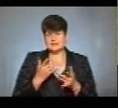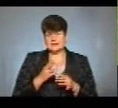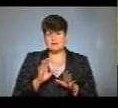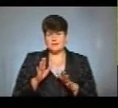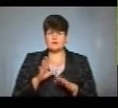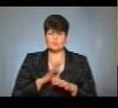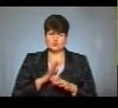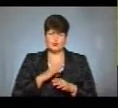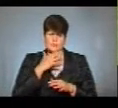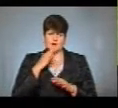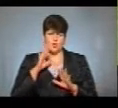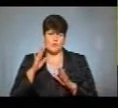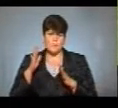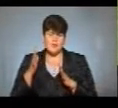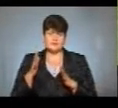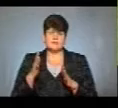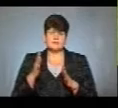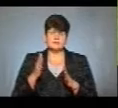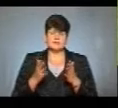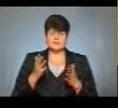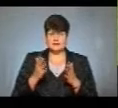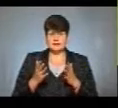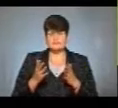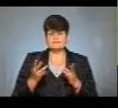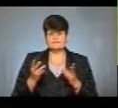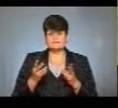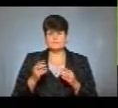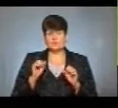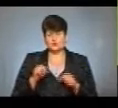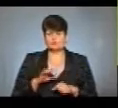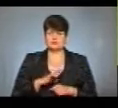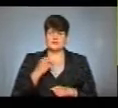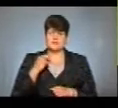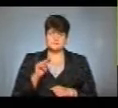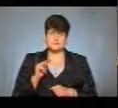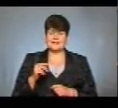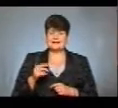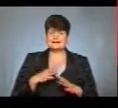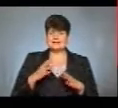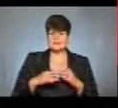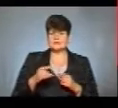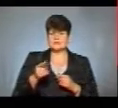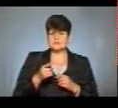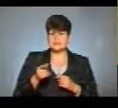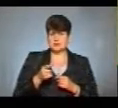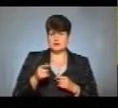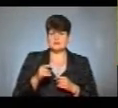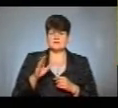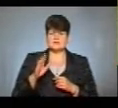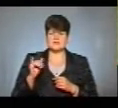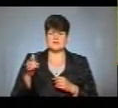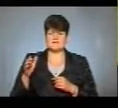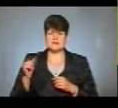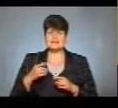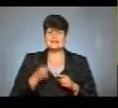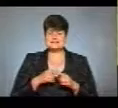багато гольових моментів, але реалізація моментів вважала бути кращою. Тренер тернополян Василь Івагеш каже, це